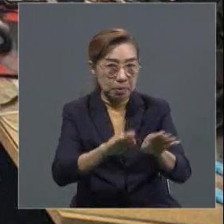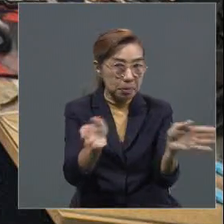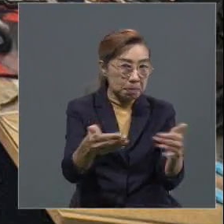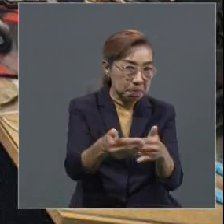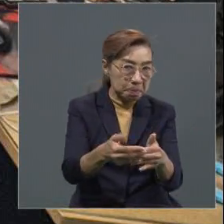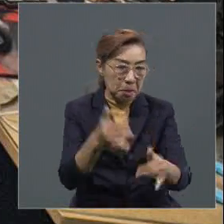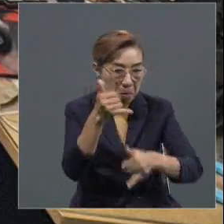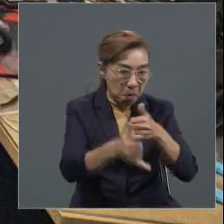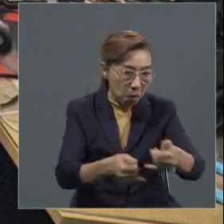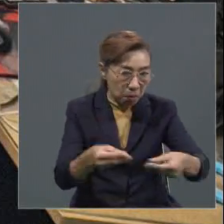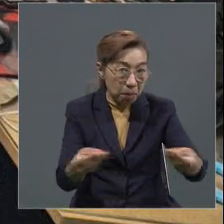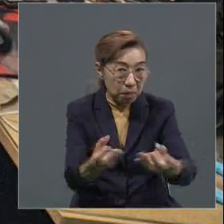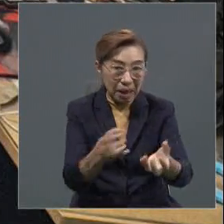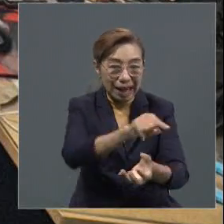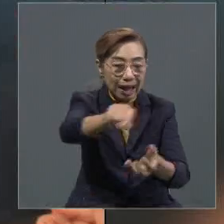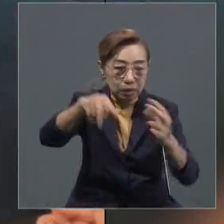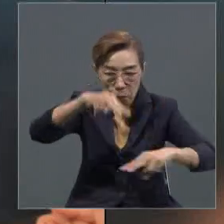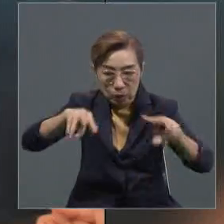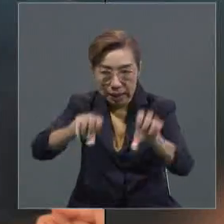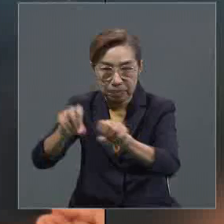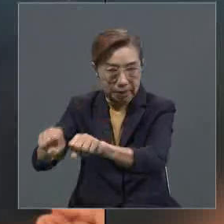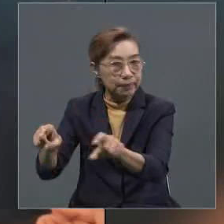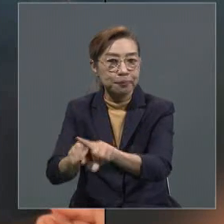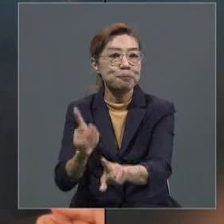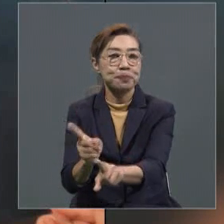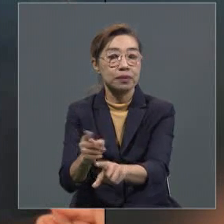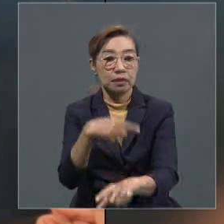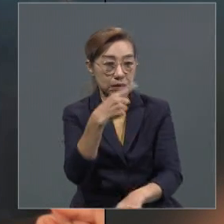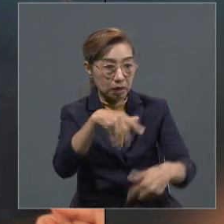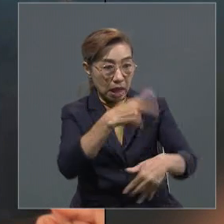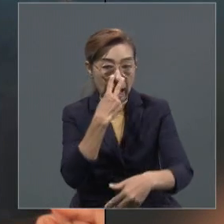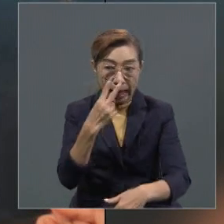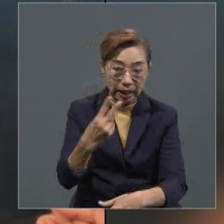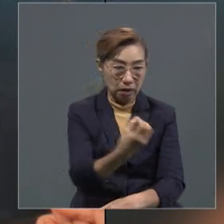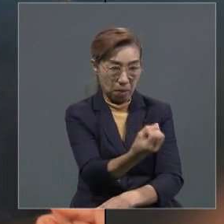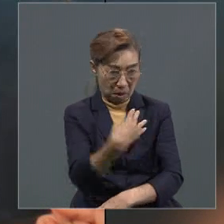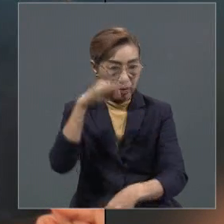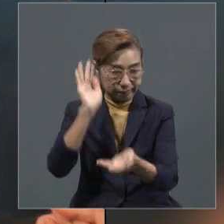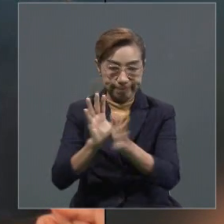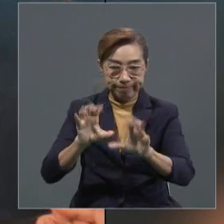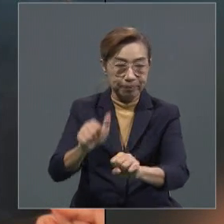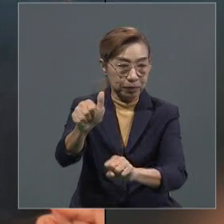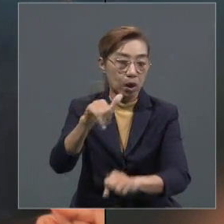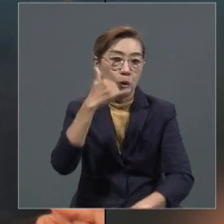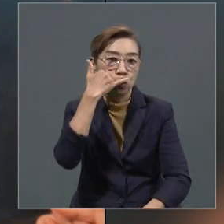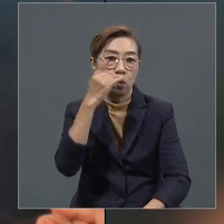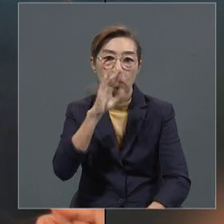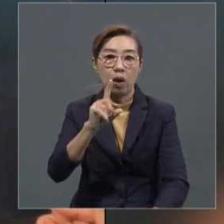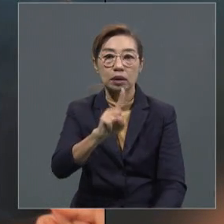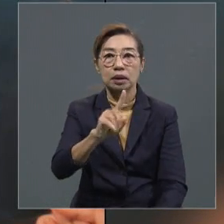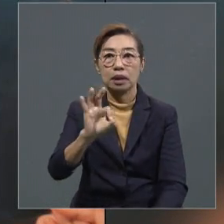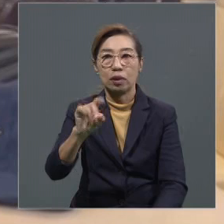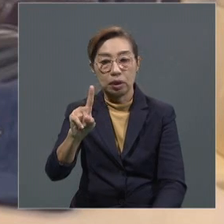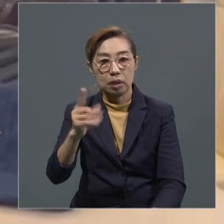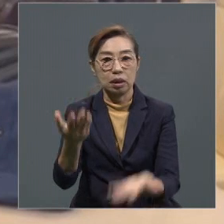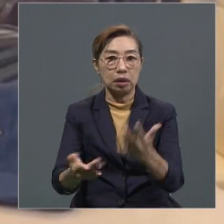หน้ากันต่อนะครับพร้อมขอความร่วมมือประชาชนหากพบบ่อแสการเล่นพนันก็สามารถแจ้งตำรวจได้ทันทีสายด่วนครับ 191